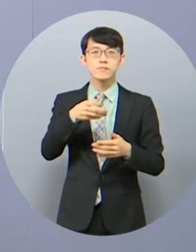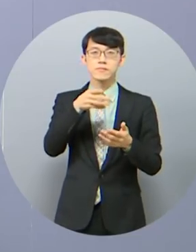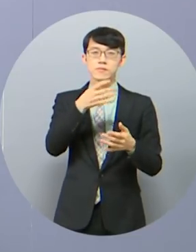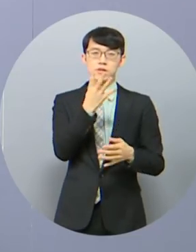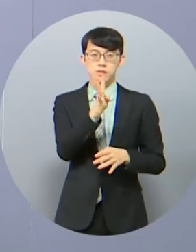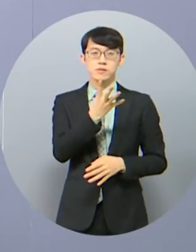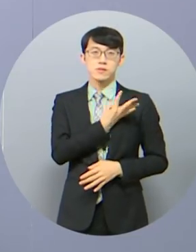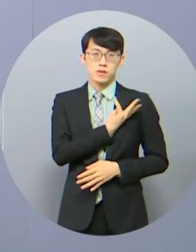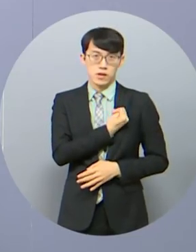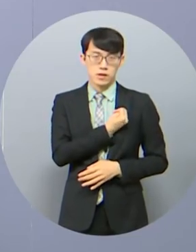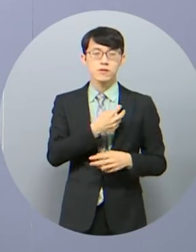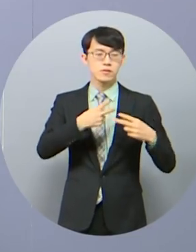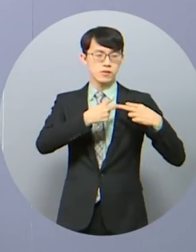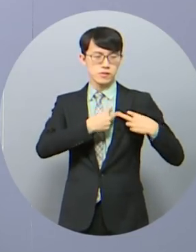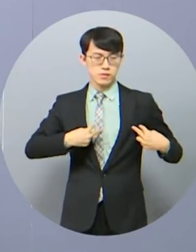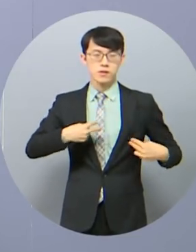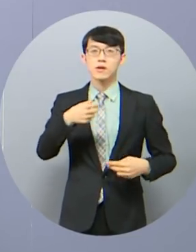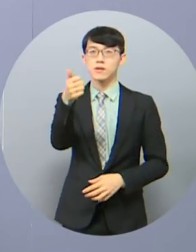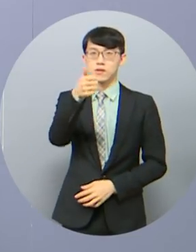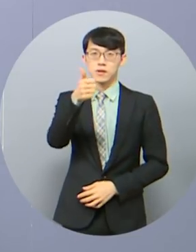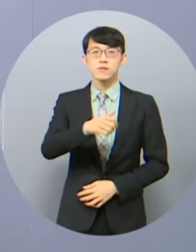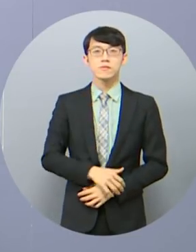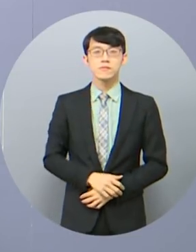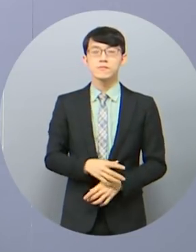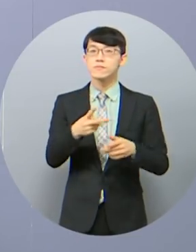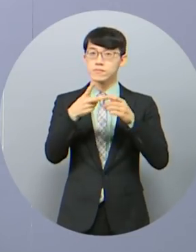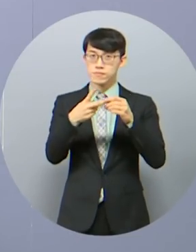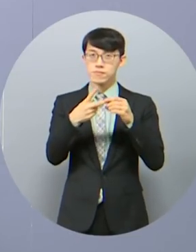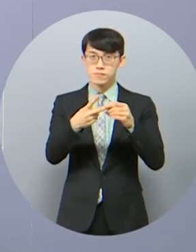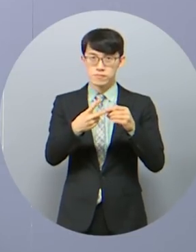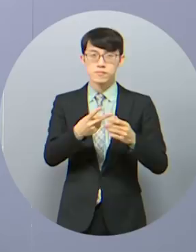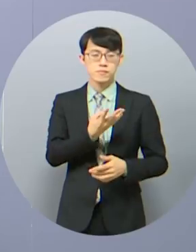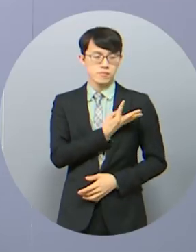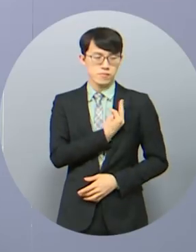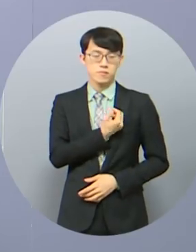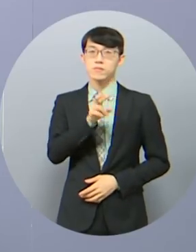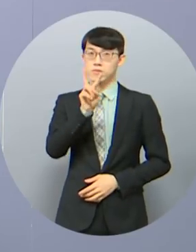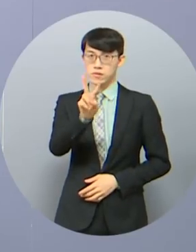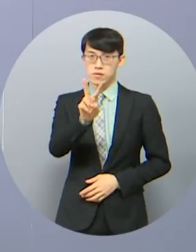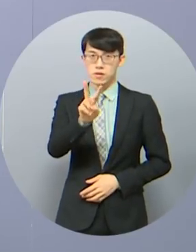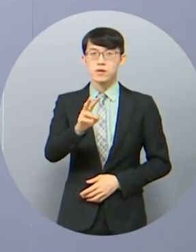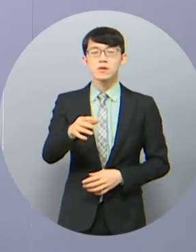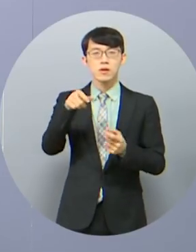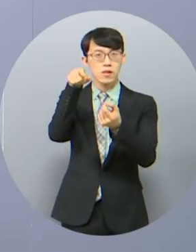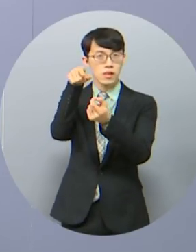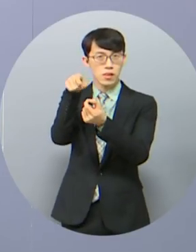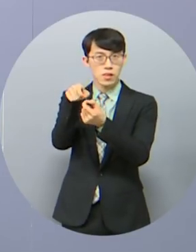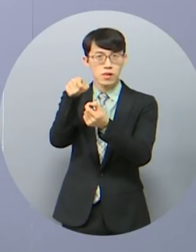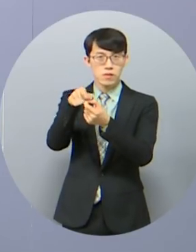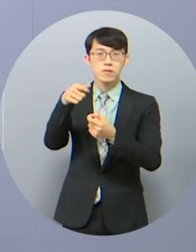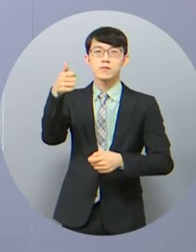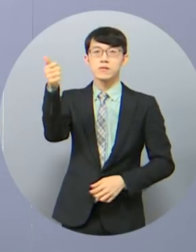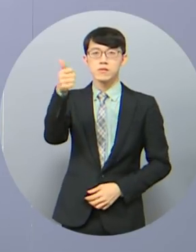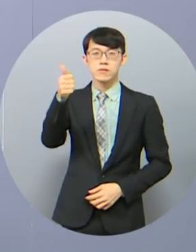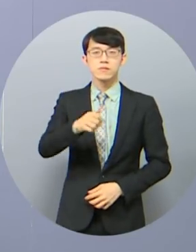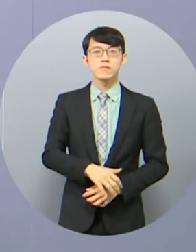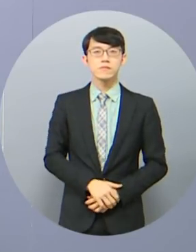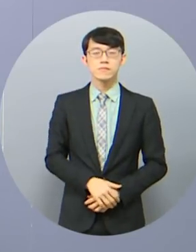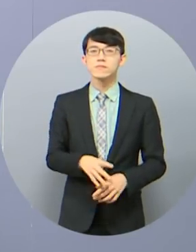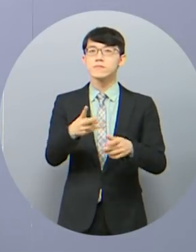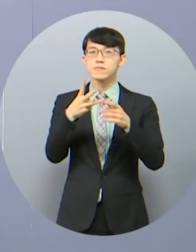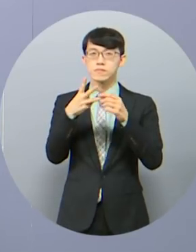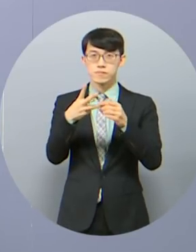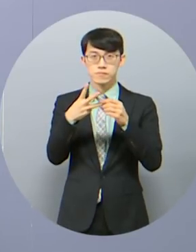候选人蔡景贤先生，第二位是登记二号候选人吕君宏先生，第三